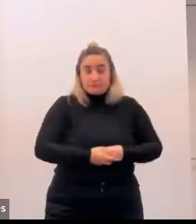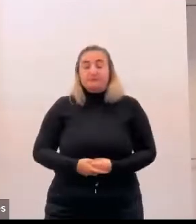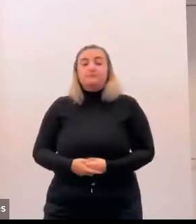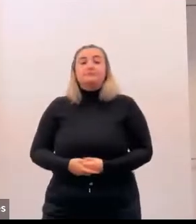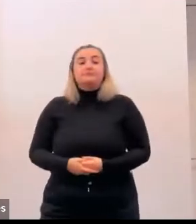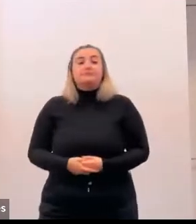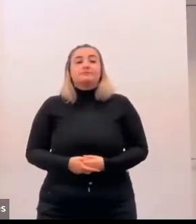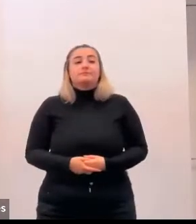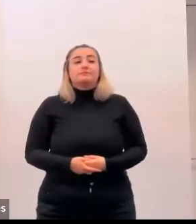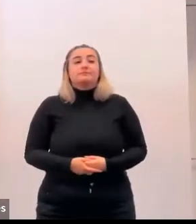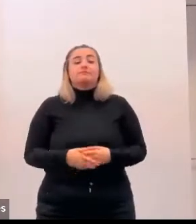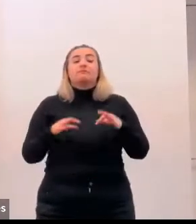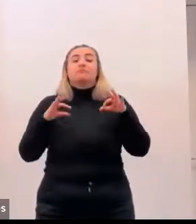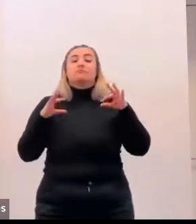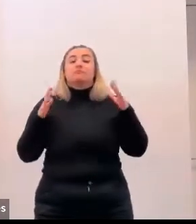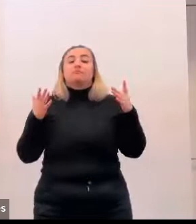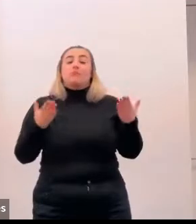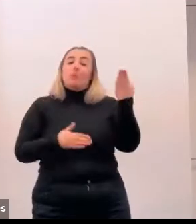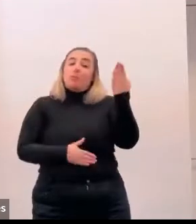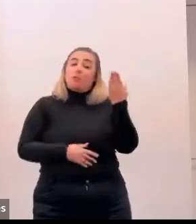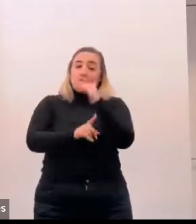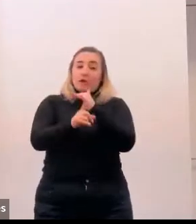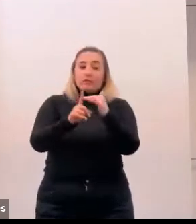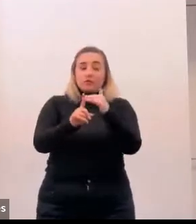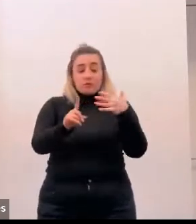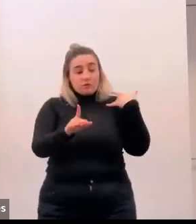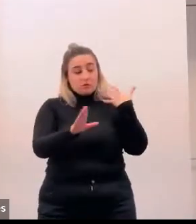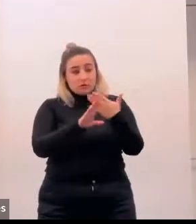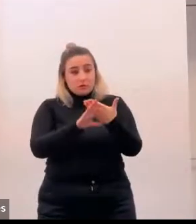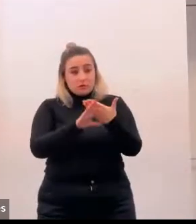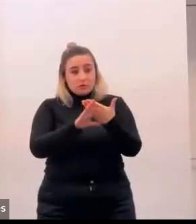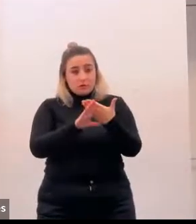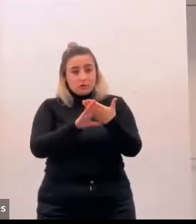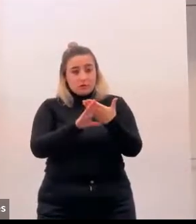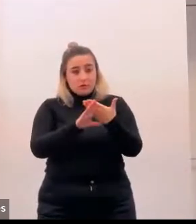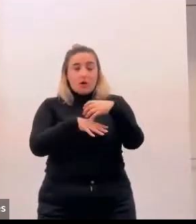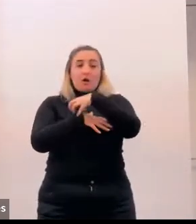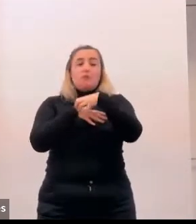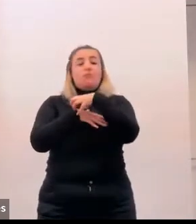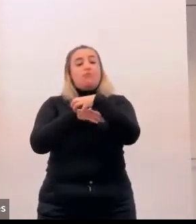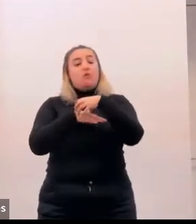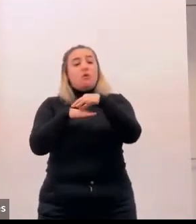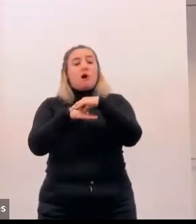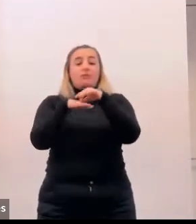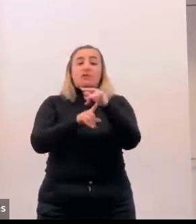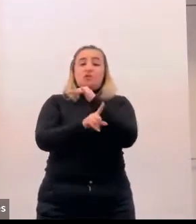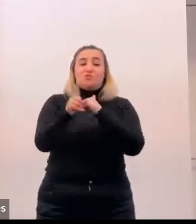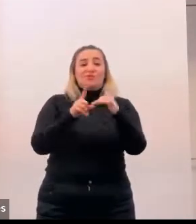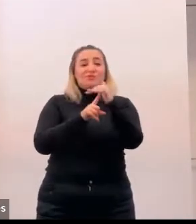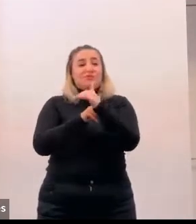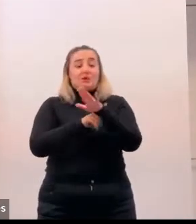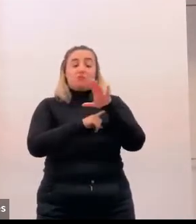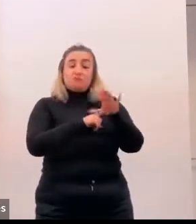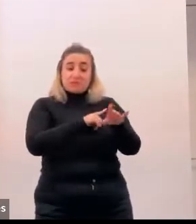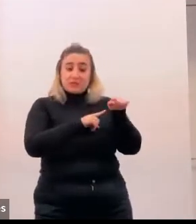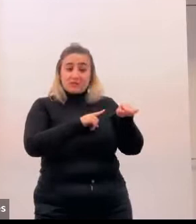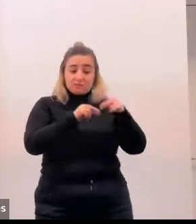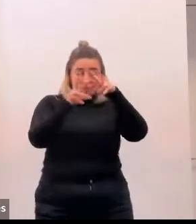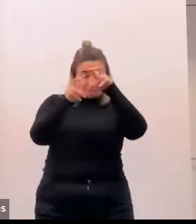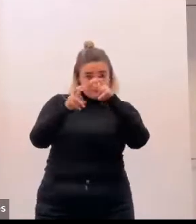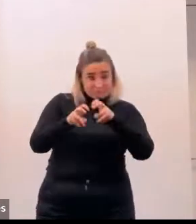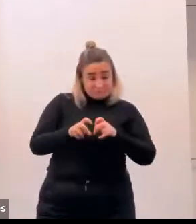D'ailleurs, l'analyse des besoins sociaux qui va être conduite cette année par le pôle accompagnement social du CCAS va permettre d'identifier